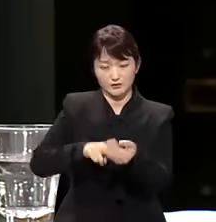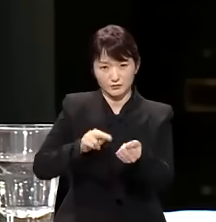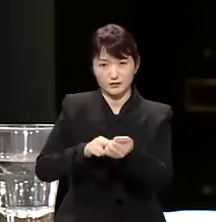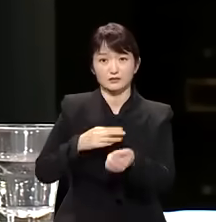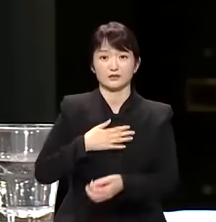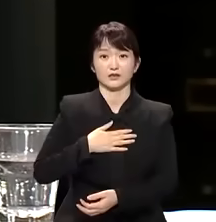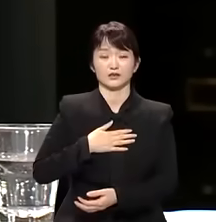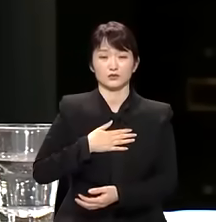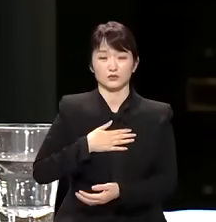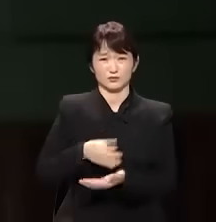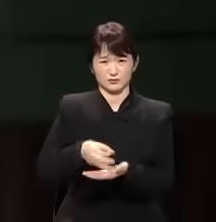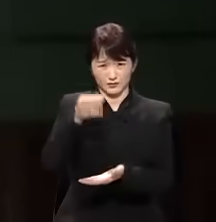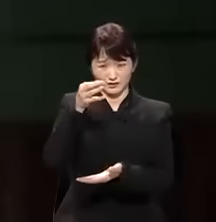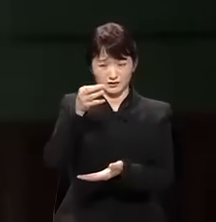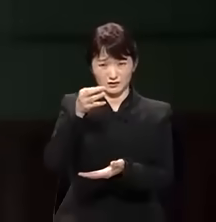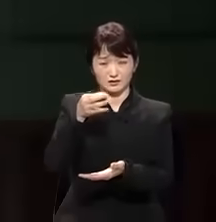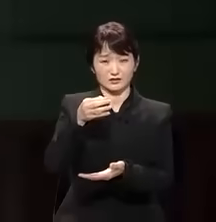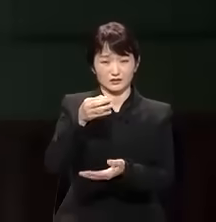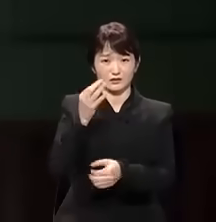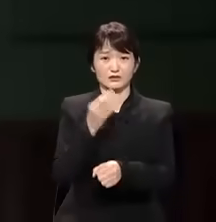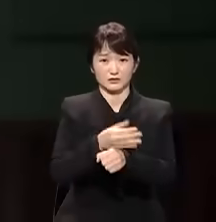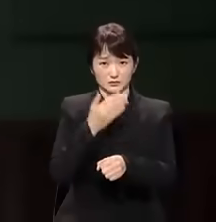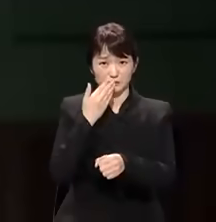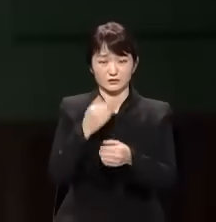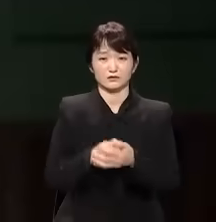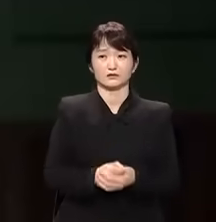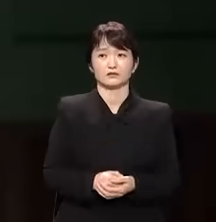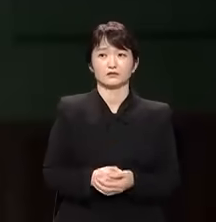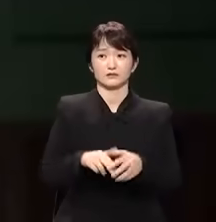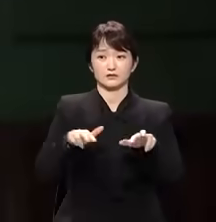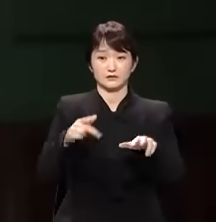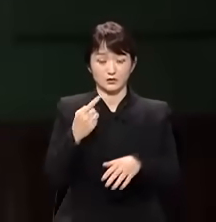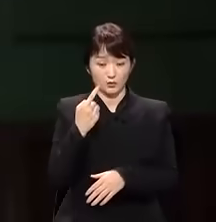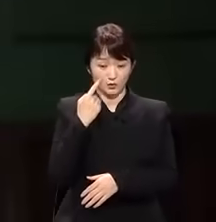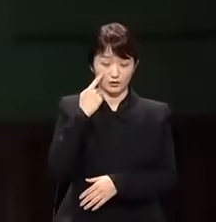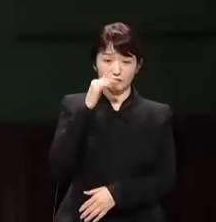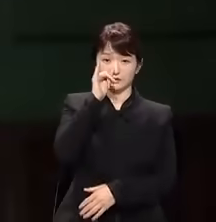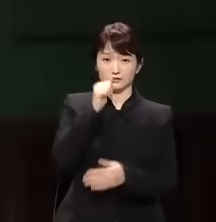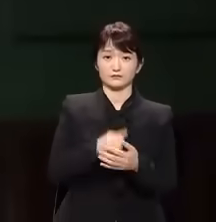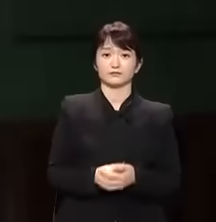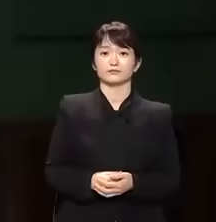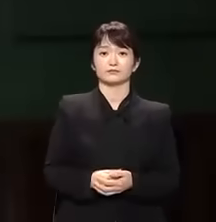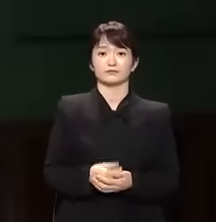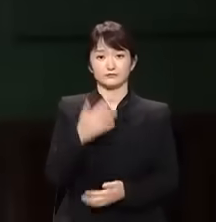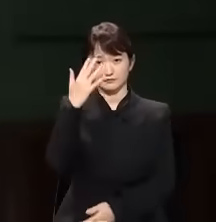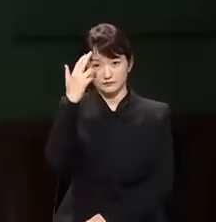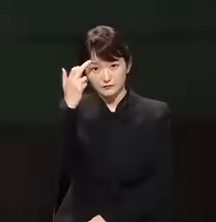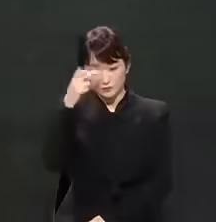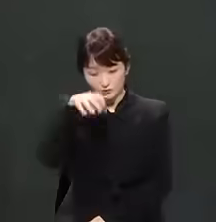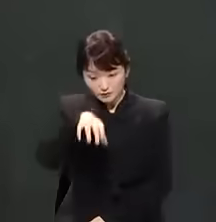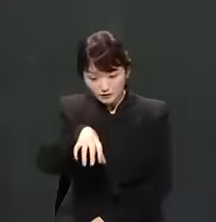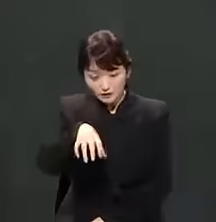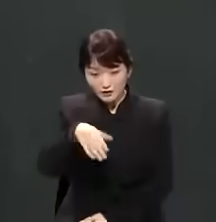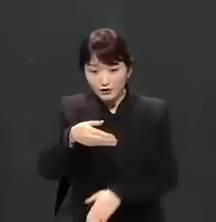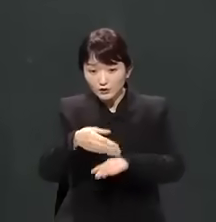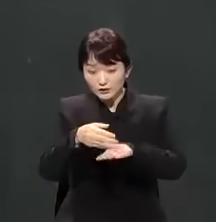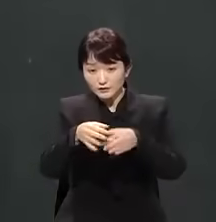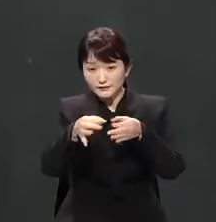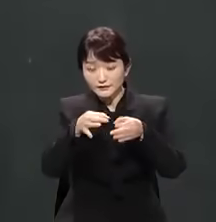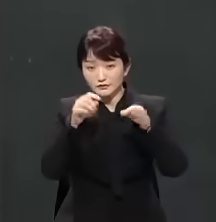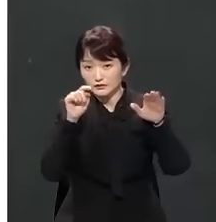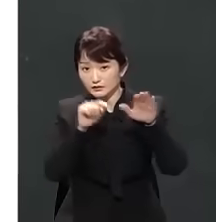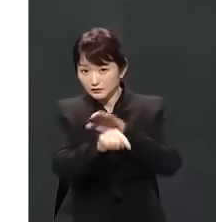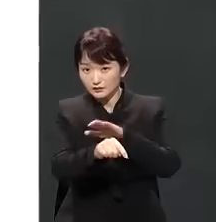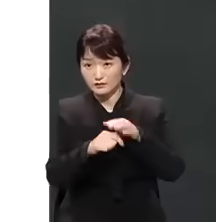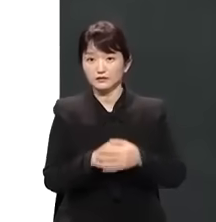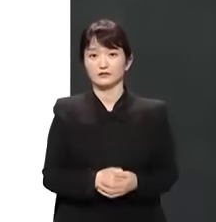어네 지금 굉장히 화제가 되고 있는 글입니다 작성자가 지난 1일에 있는 한 횟집에 방문을 했습니다 여기에